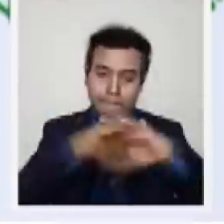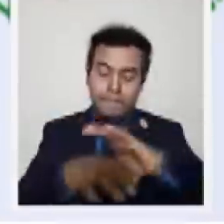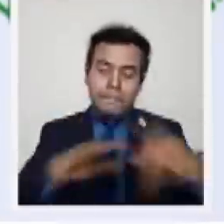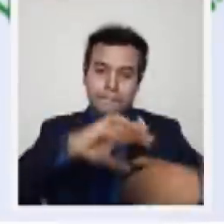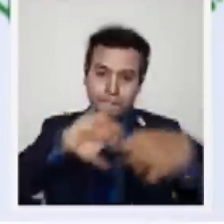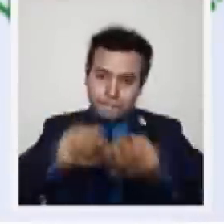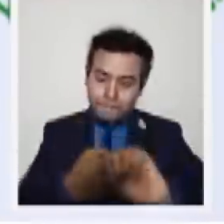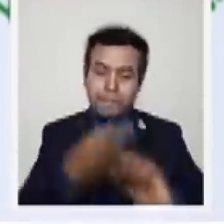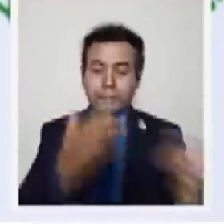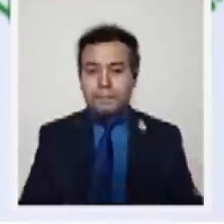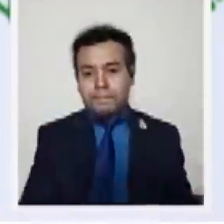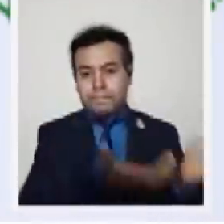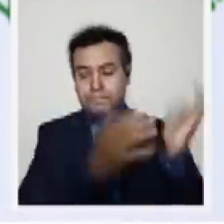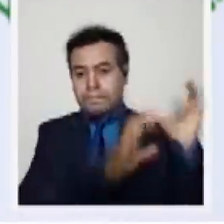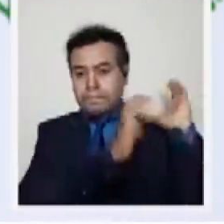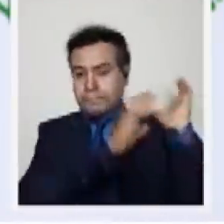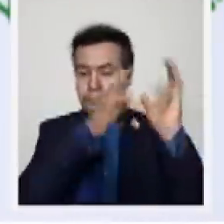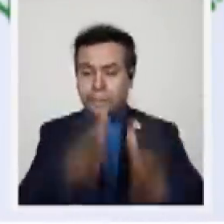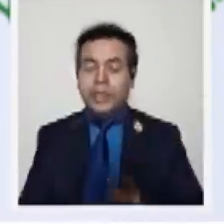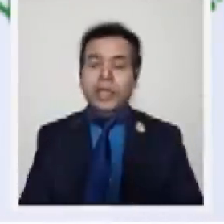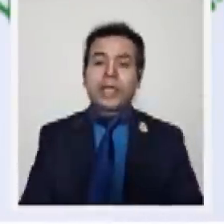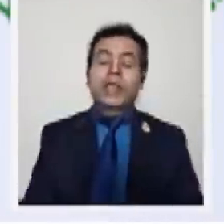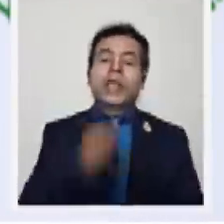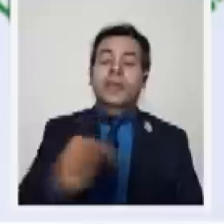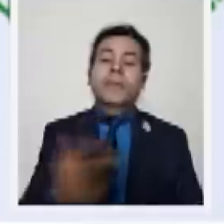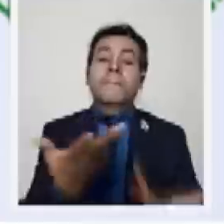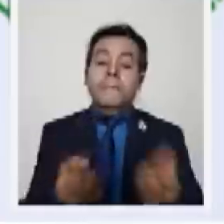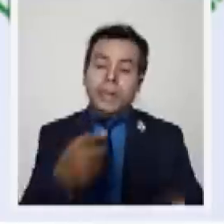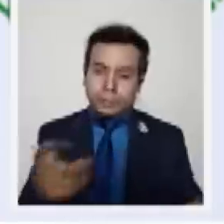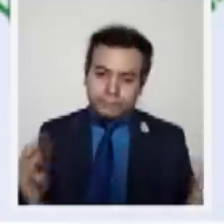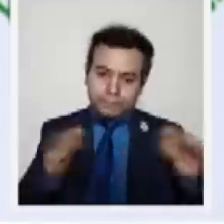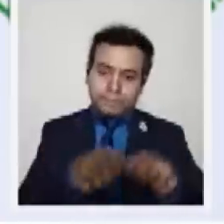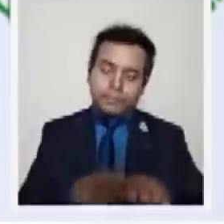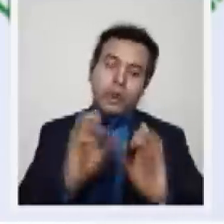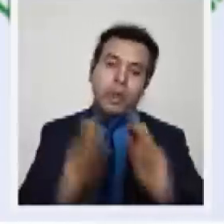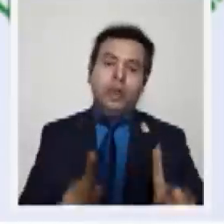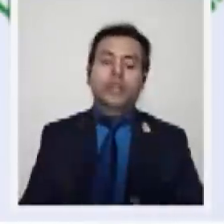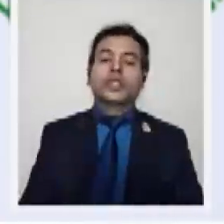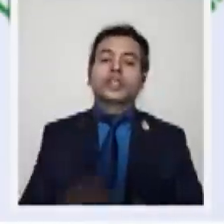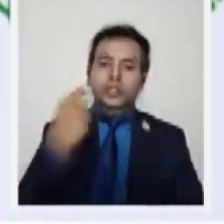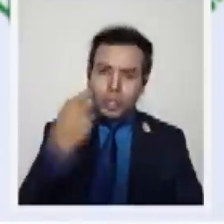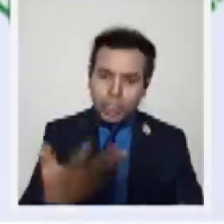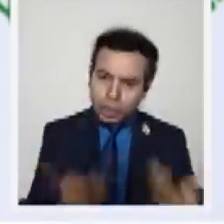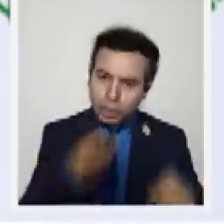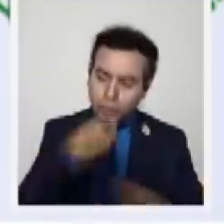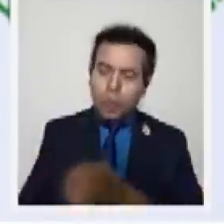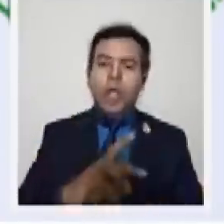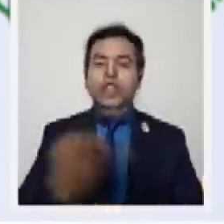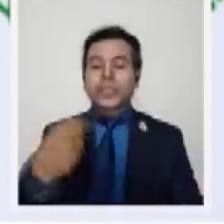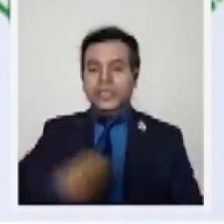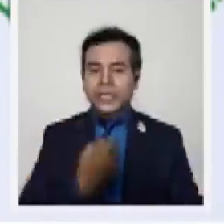বডি ব্যাগ না পাওয়া গেলে পলিথিনে মুড়িয়ে স্থানান্তরের জন্য মনোনীত কবরস্থান বা পারিবারিকভাবে নির্ধারিত